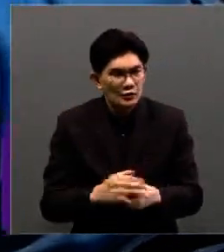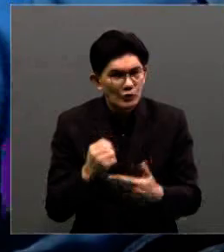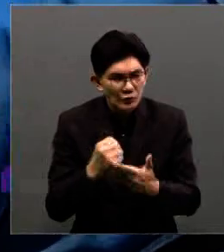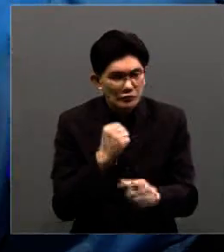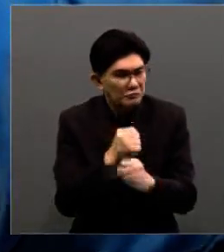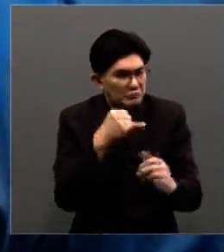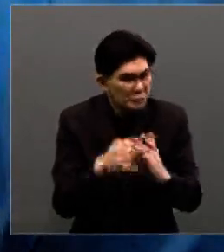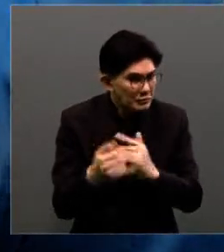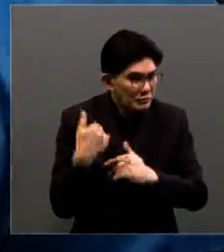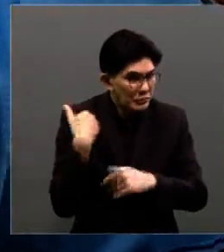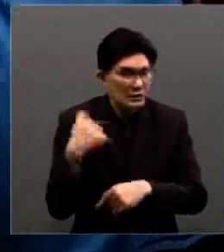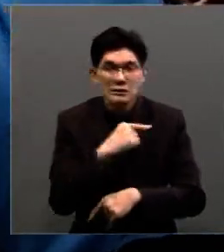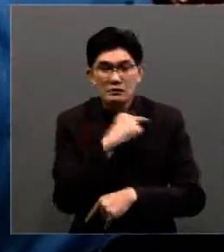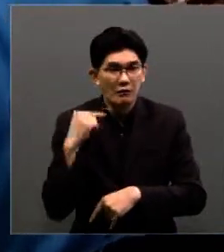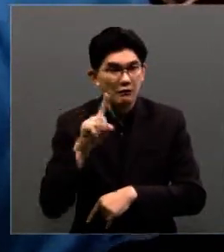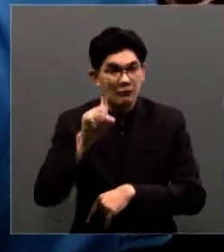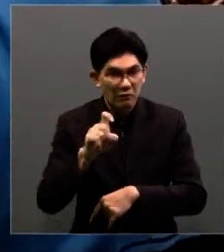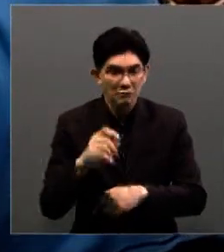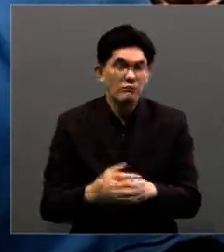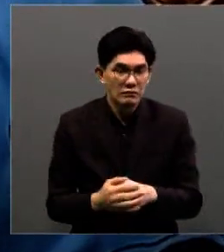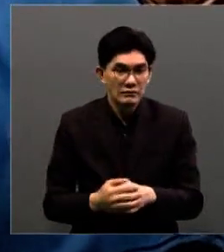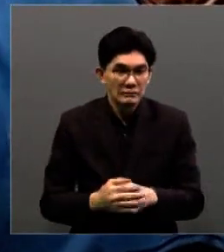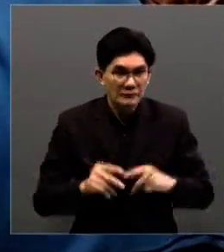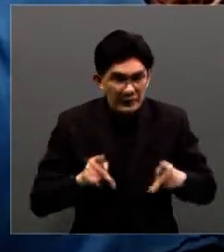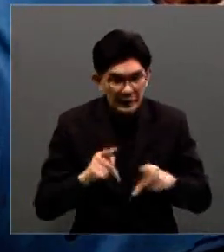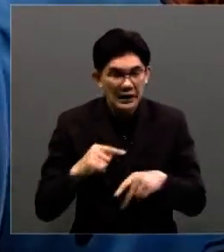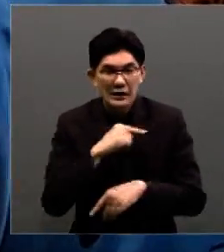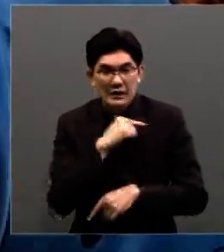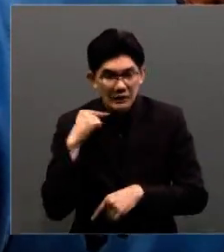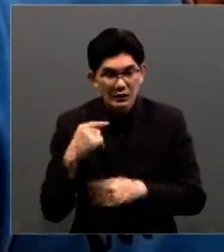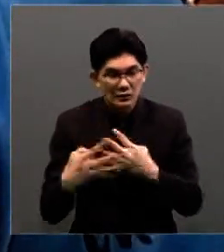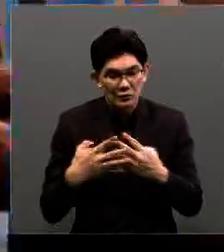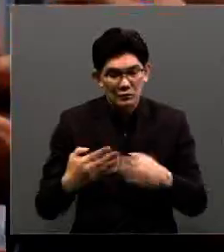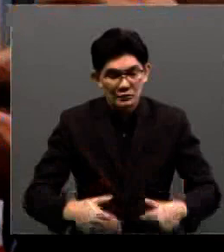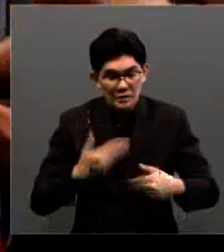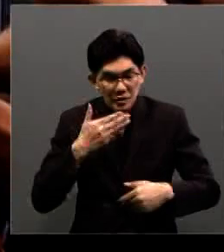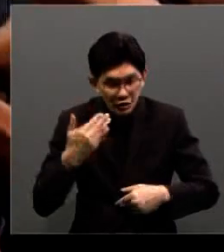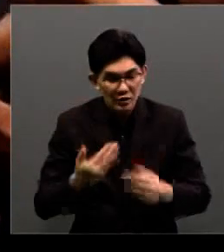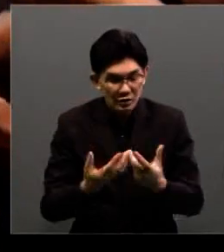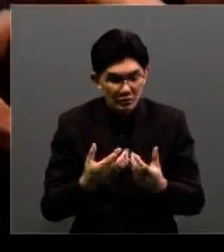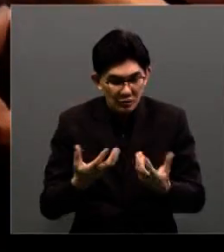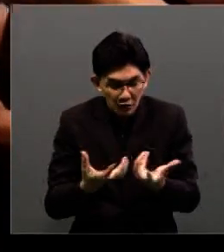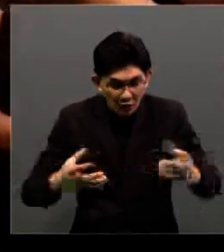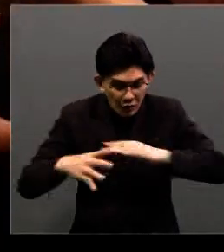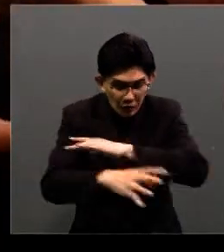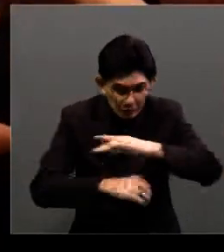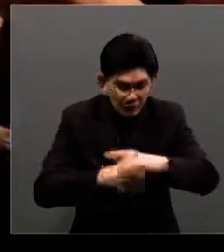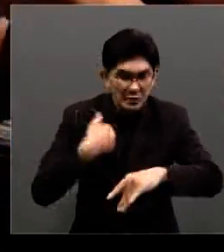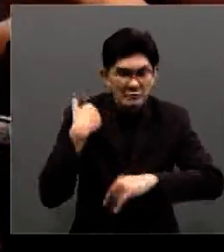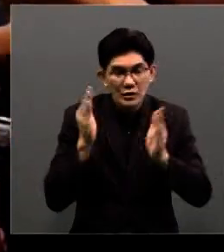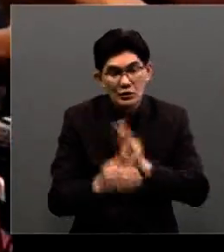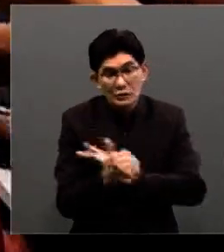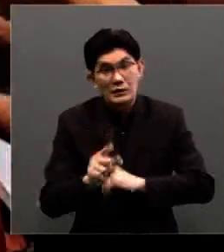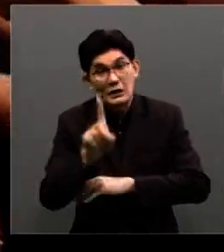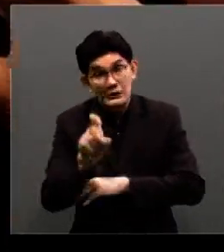กระทำผิดประหารชีวิตพยายามถ้าผู้อื่นจำคุกตลอดชีวิตชิงทรัพย์ในเวลากลางคืนเป็นเหตุให้ผู้อื่นถึงแก่